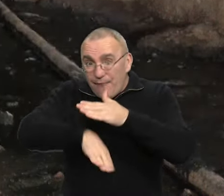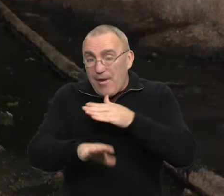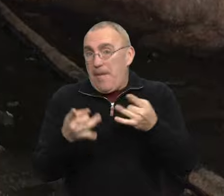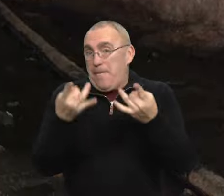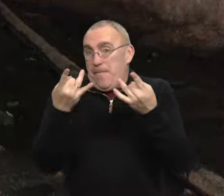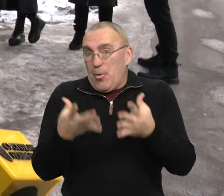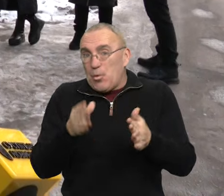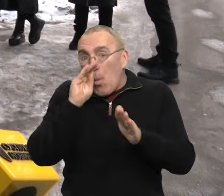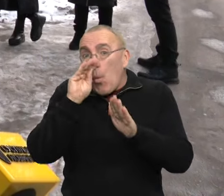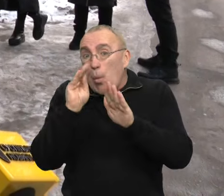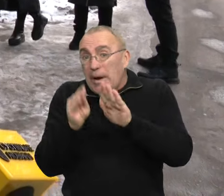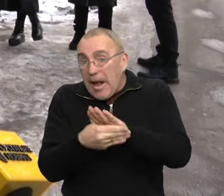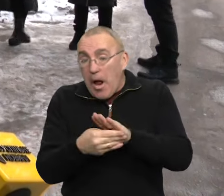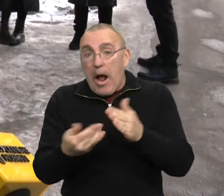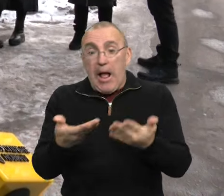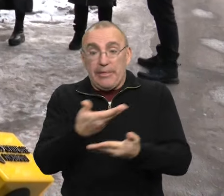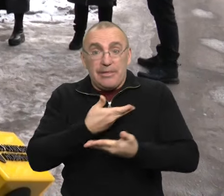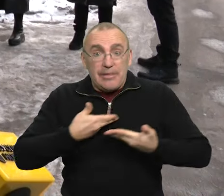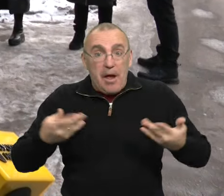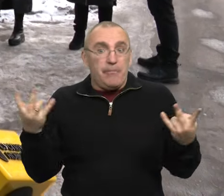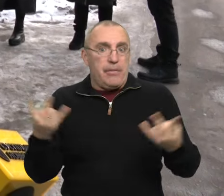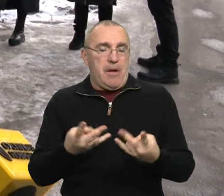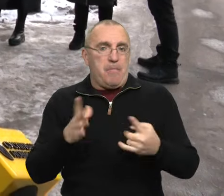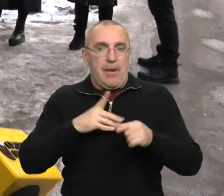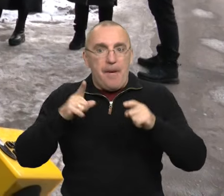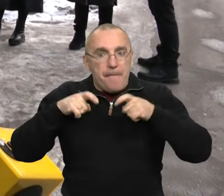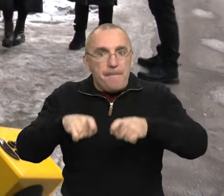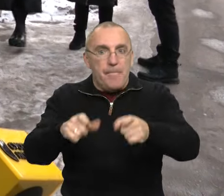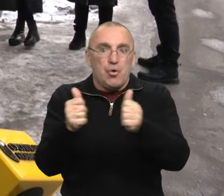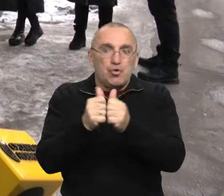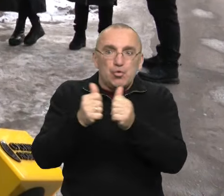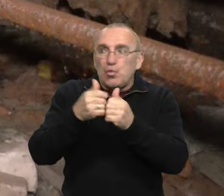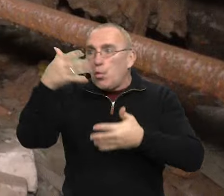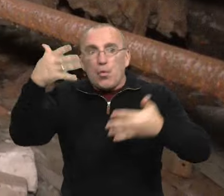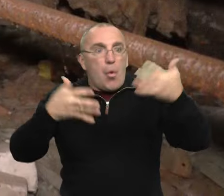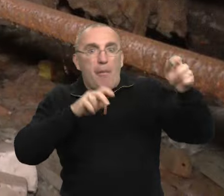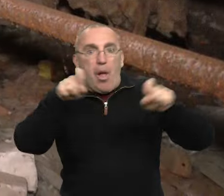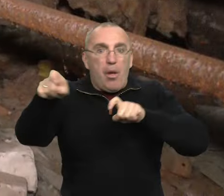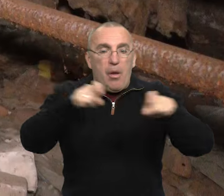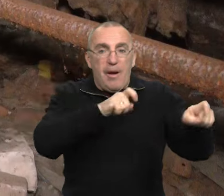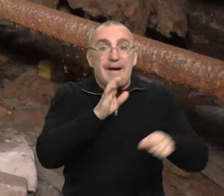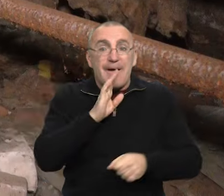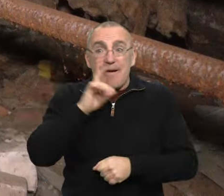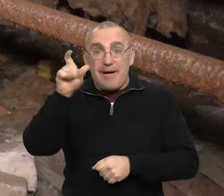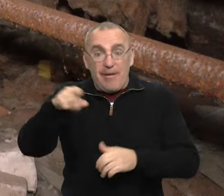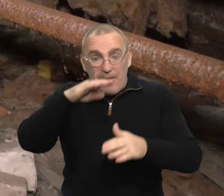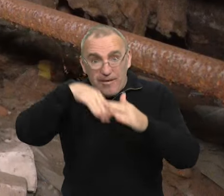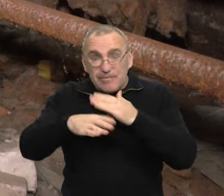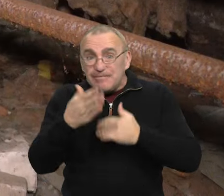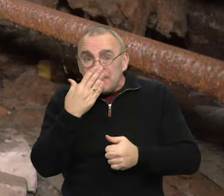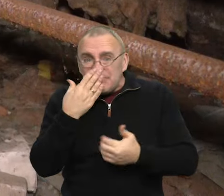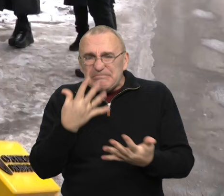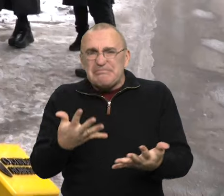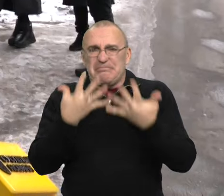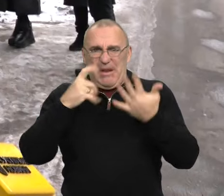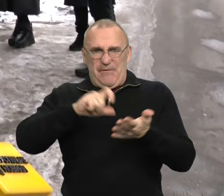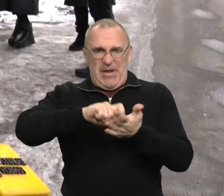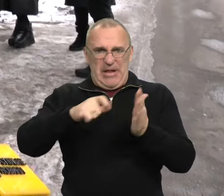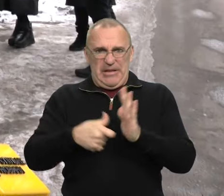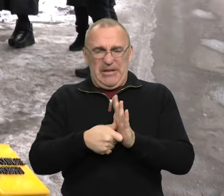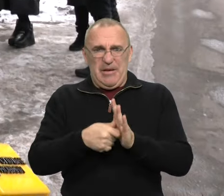найпростіше укриття але нам наприклад потрібно бігати десь по сусідніх домах зі слів жінки запах з підвалу чути у квартирі